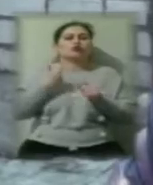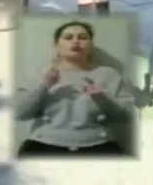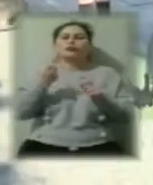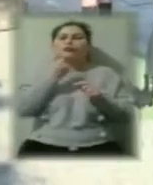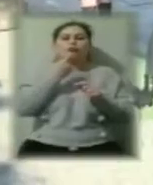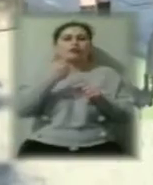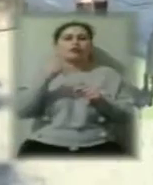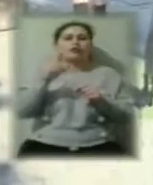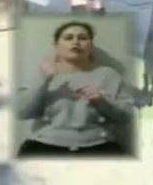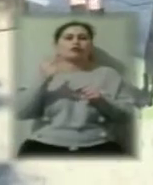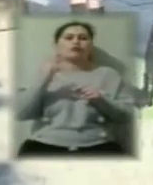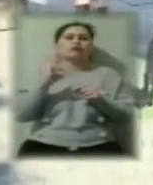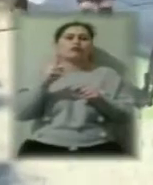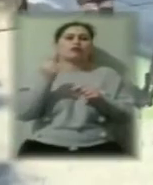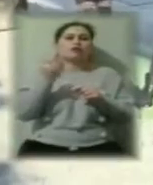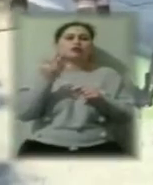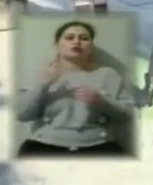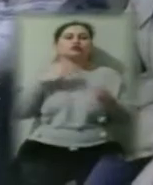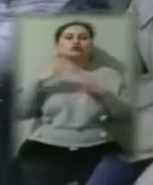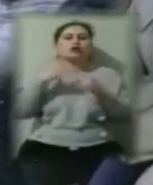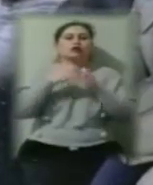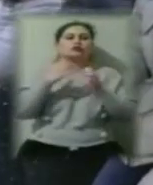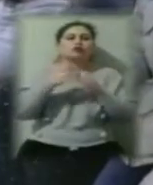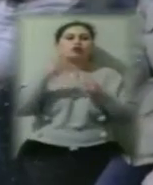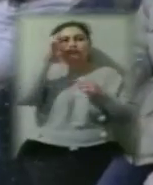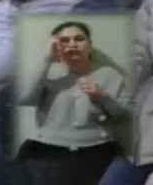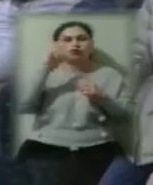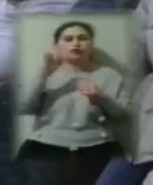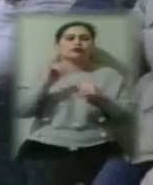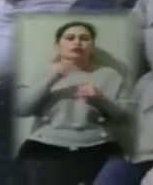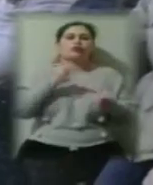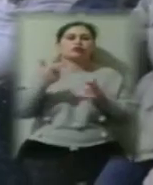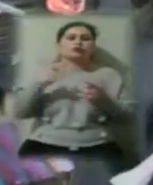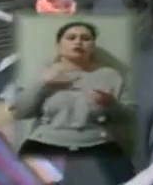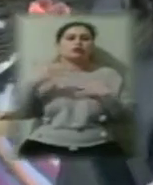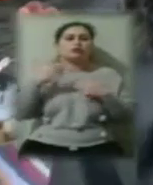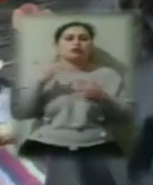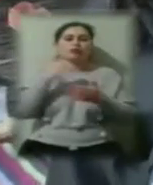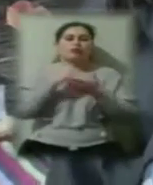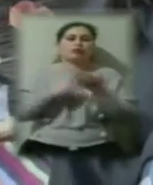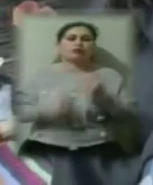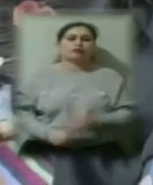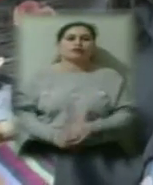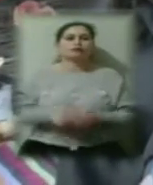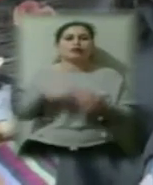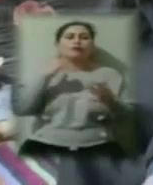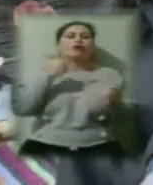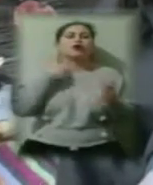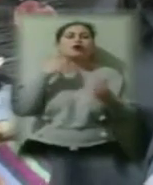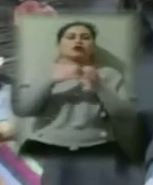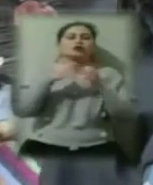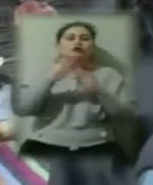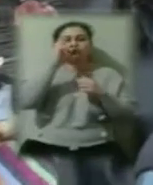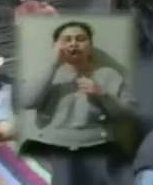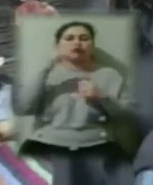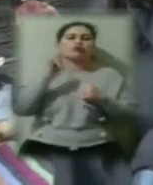кашу. Студентки Херсонського державного університету підготували театралізовану програму. Ми з Херсонського державного університету, факультет